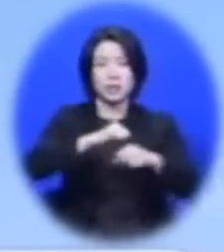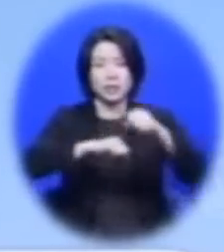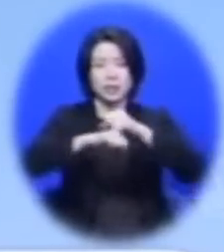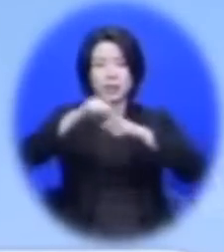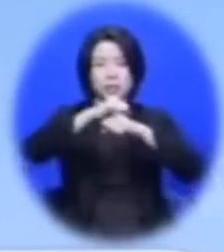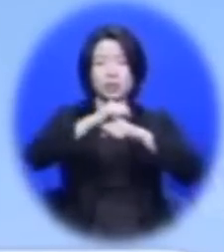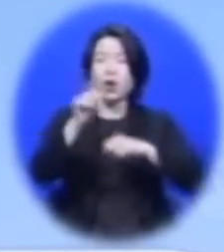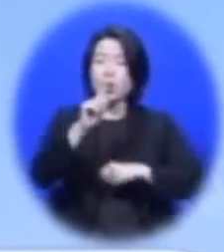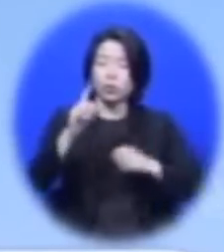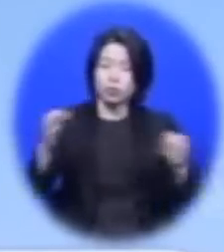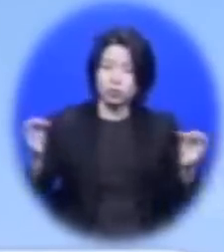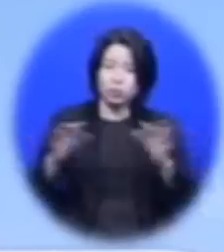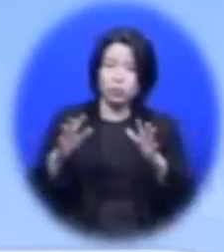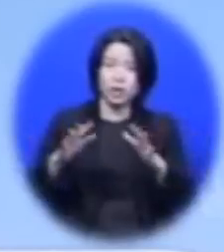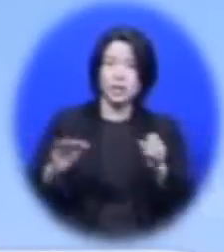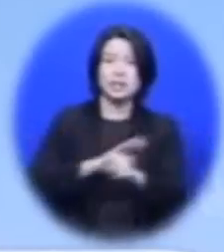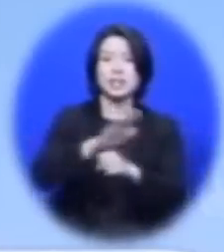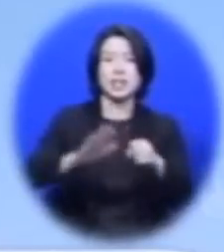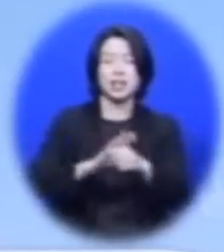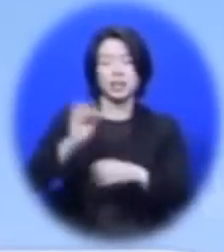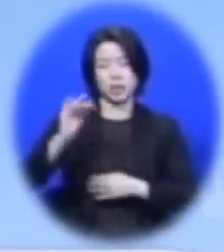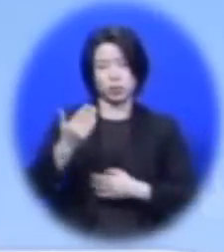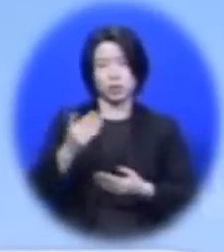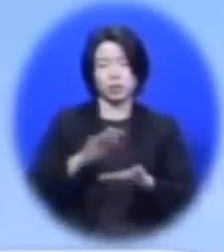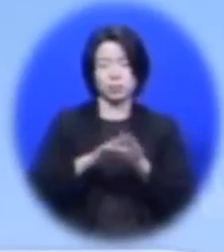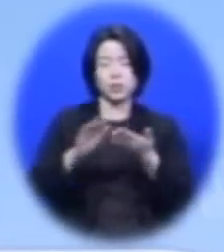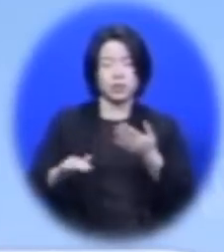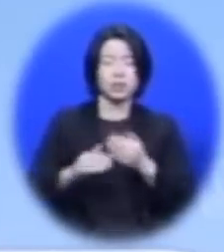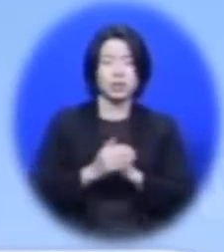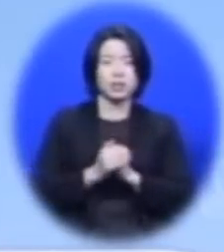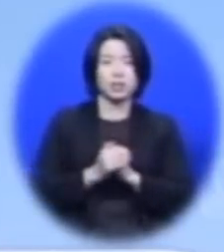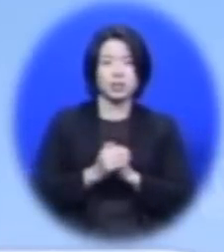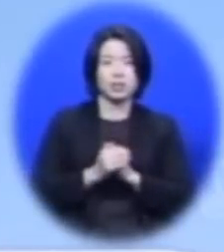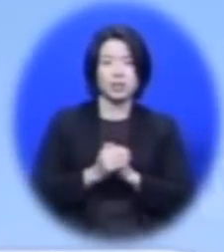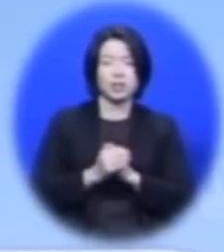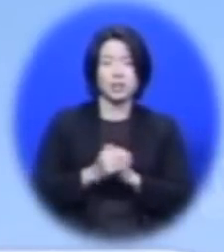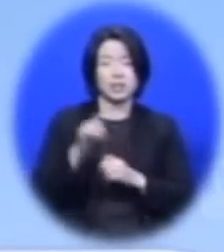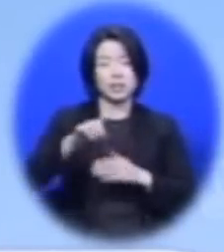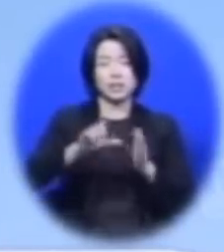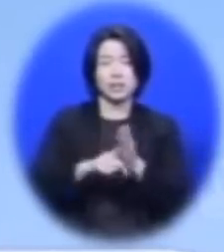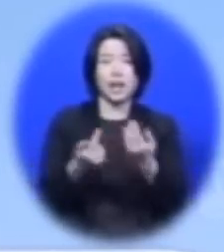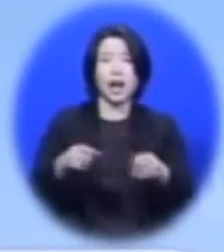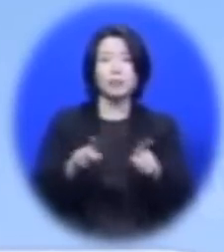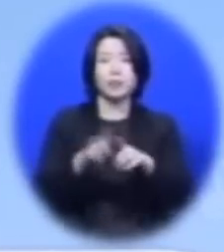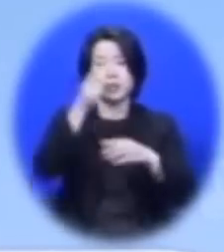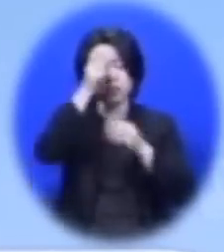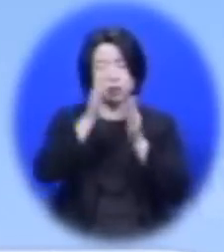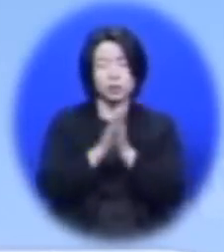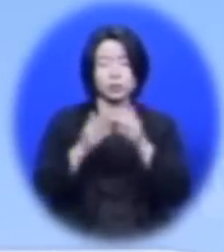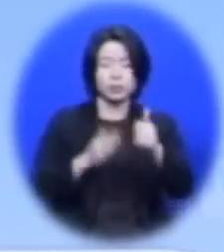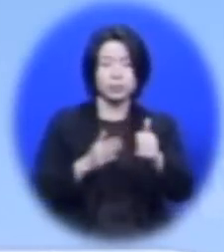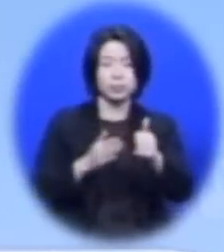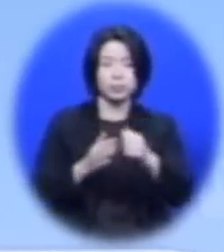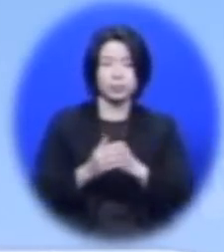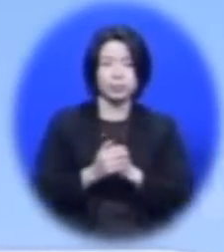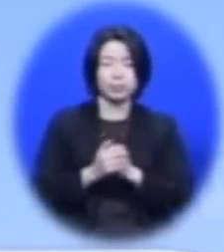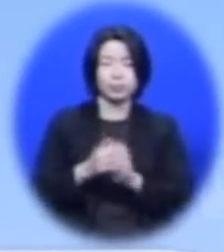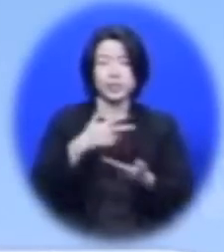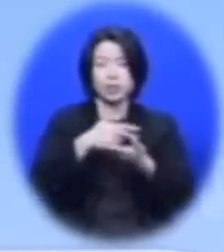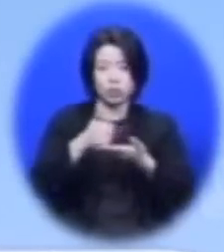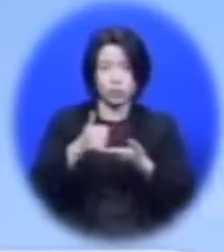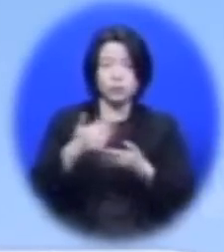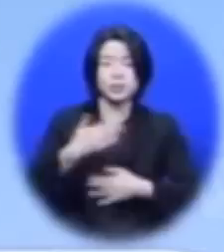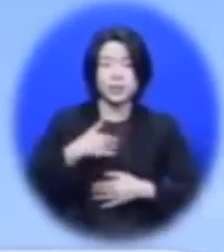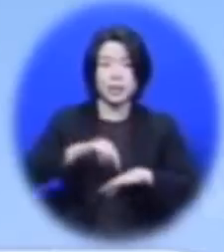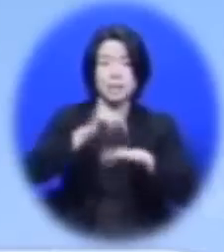어느 순간에 사랑하게 되는 겁니다. 이 시간에 우리 같이 기도하십시다. 주님,